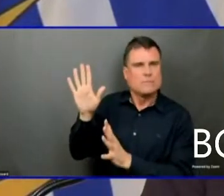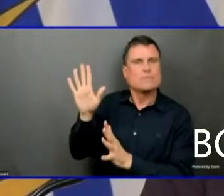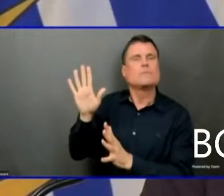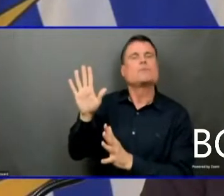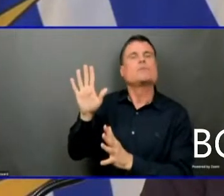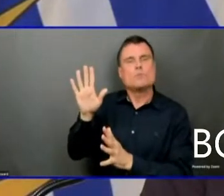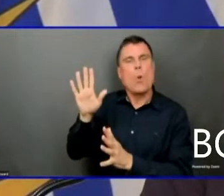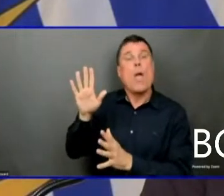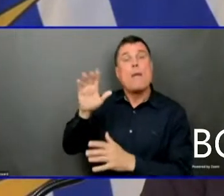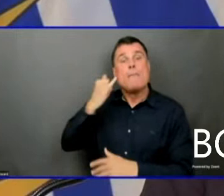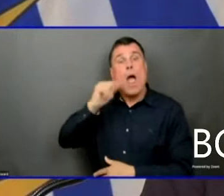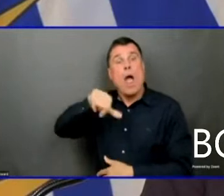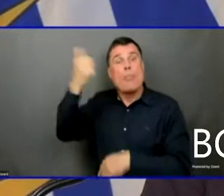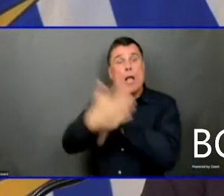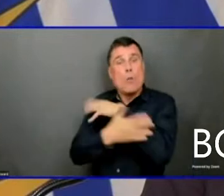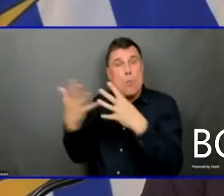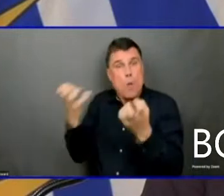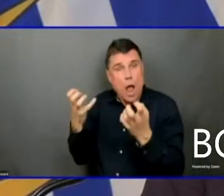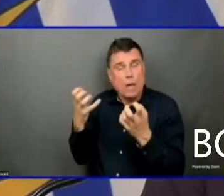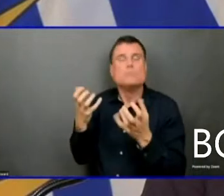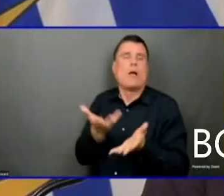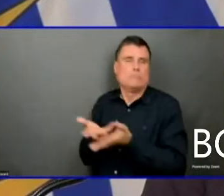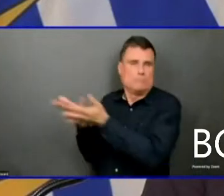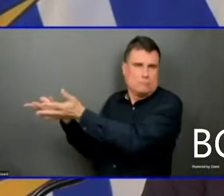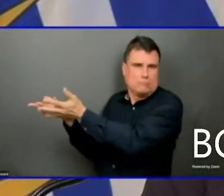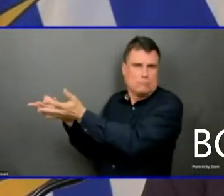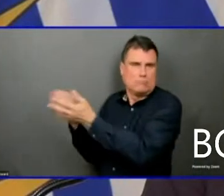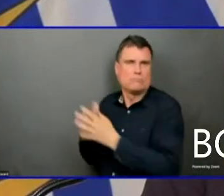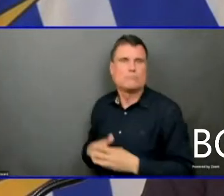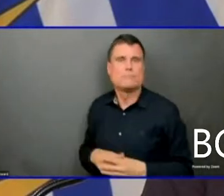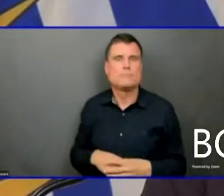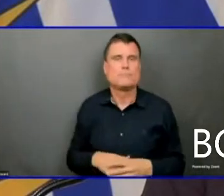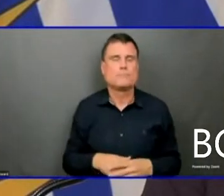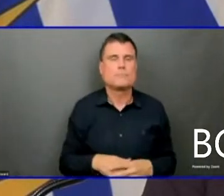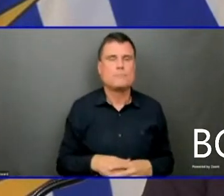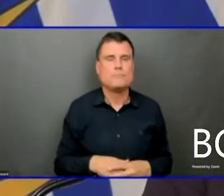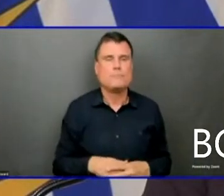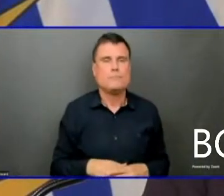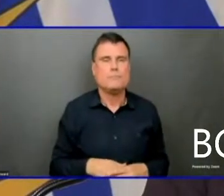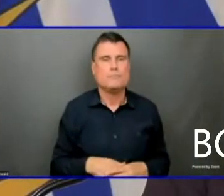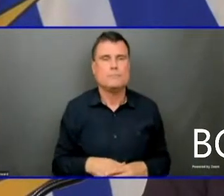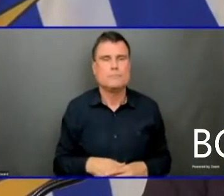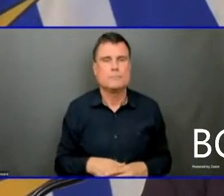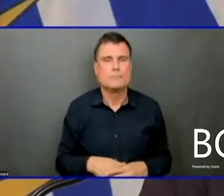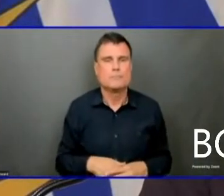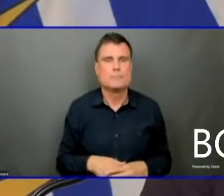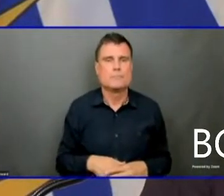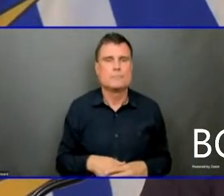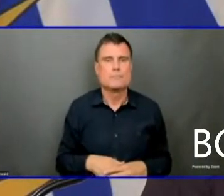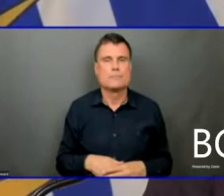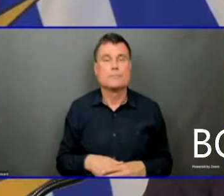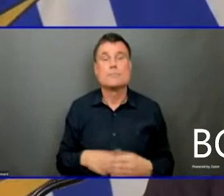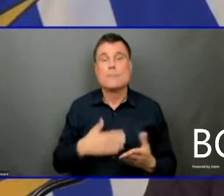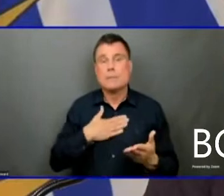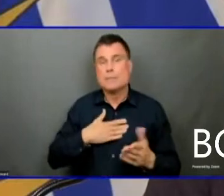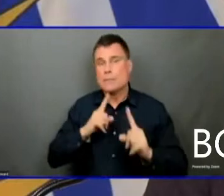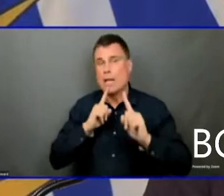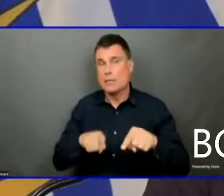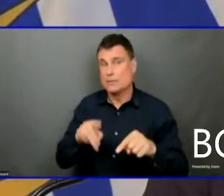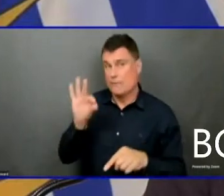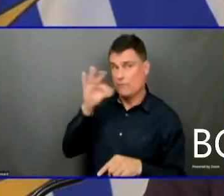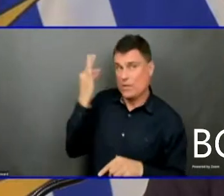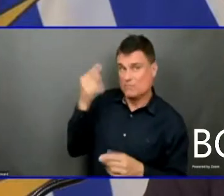斯利康这个疫苗在全球也是供应紧张，所以他的意思就是我们现在更多的是辉瑞和莫德